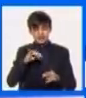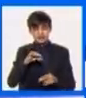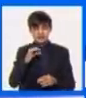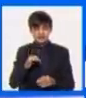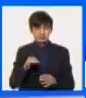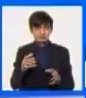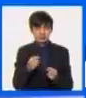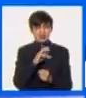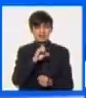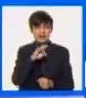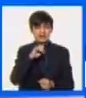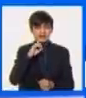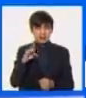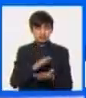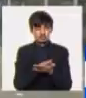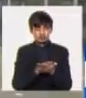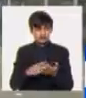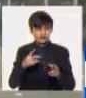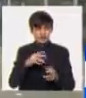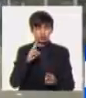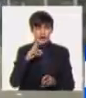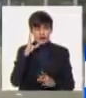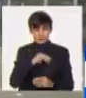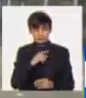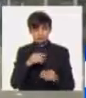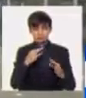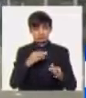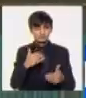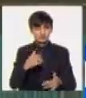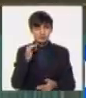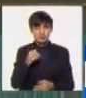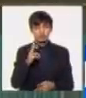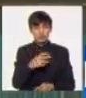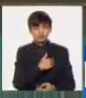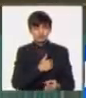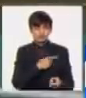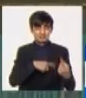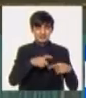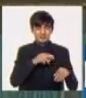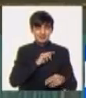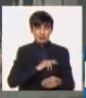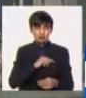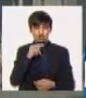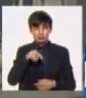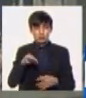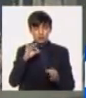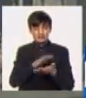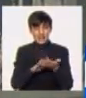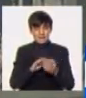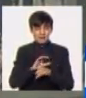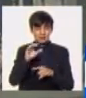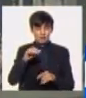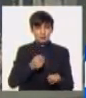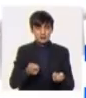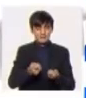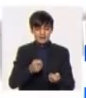обеспечить как раз санитарно-эпидемиологические требования. Предприятия, которые хотят приступить к работе в период ЧП, должны подать заявку в